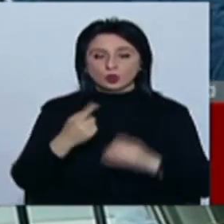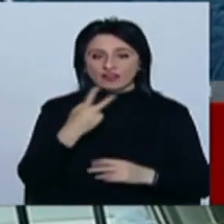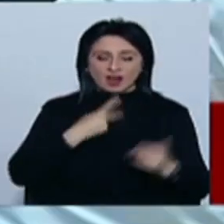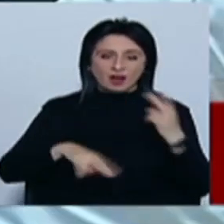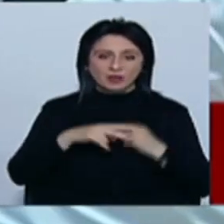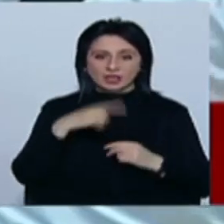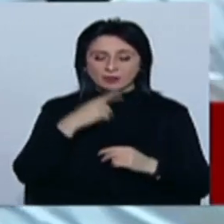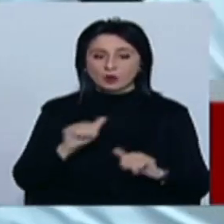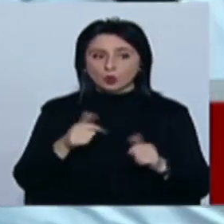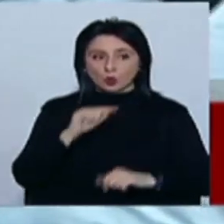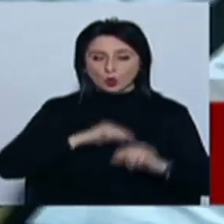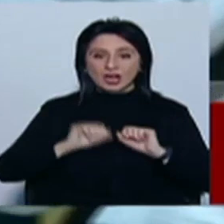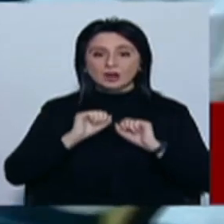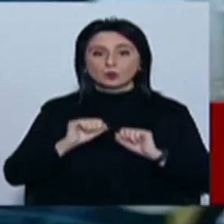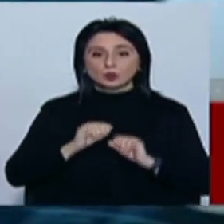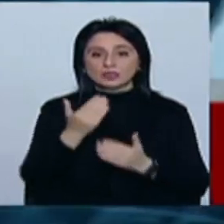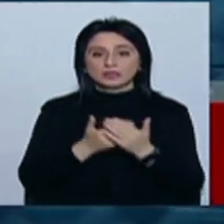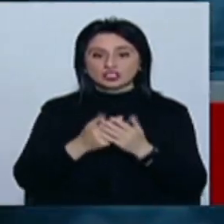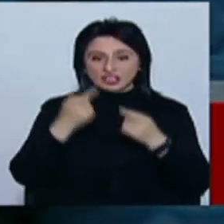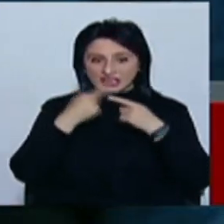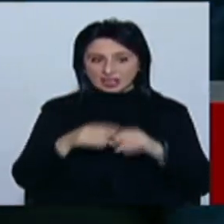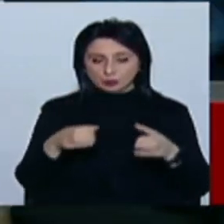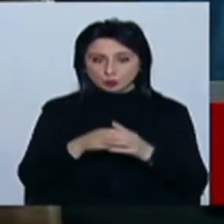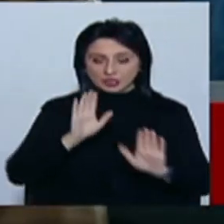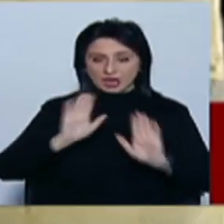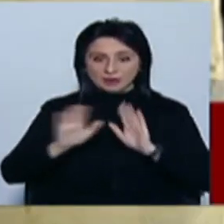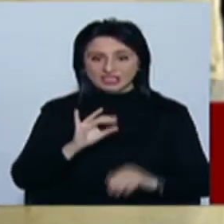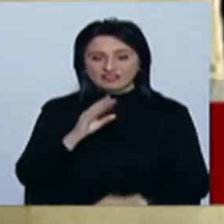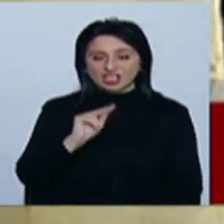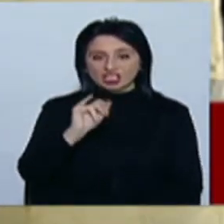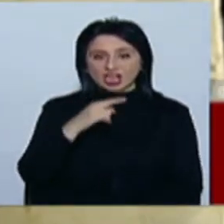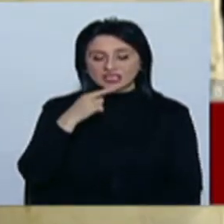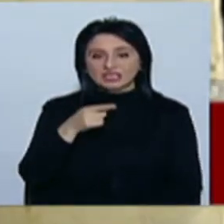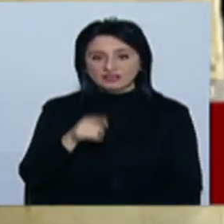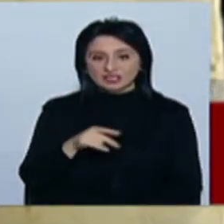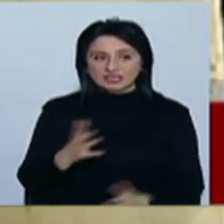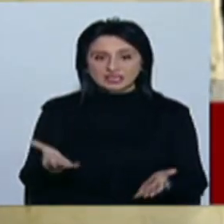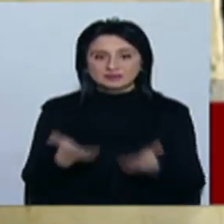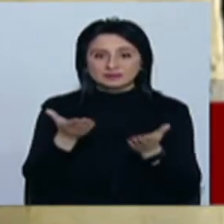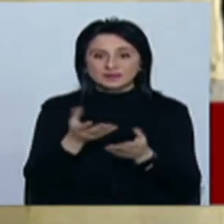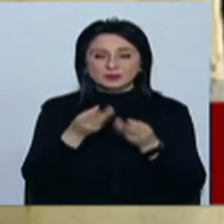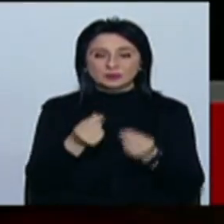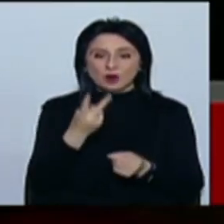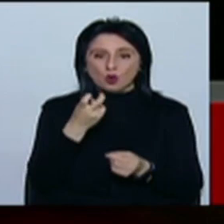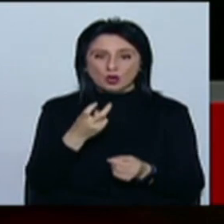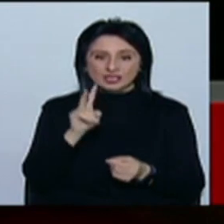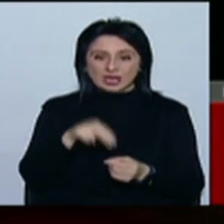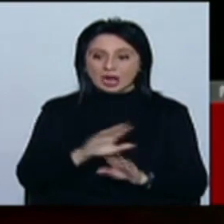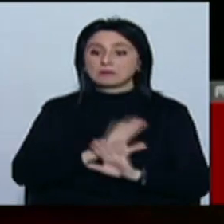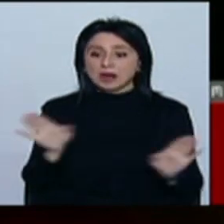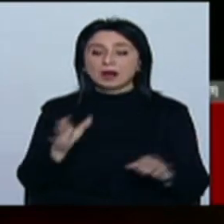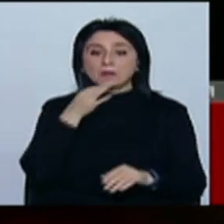ერთხმად საუბრობენ. როგორც იმუნიზაციის მრჩეველთა ტექნიკური ჯგუფის ხელმძღვანელი ივანე ჩხაიძე აცხადებს, წამახალისებელი ღონისძიებების ამოწურის